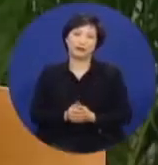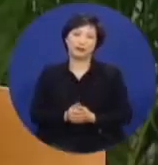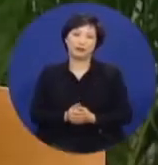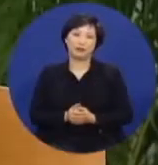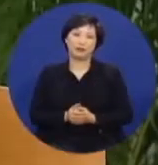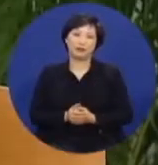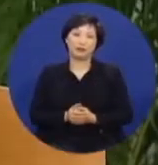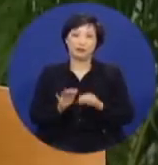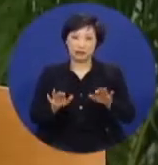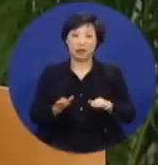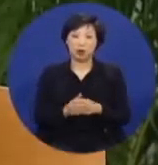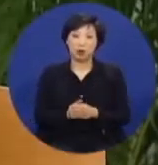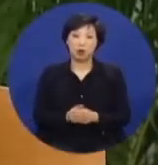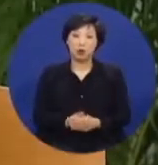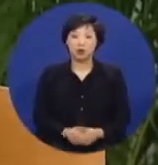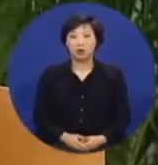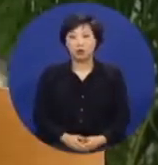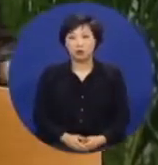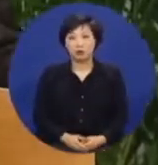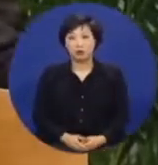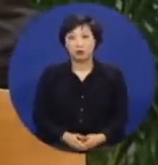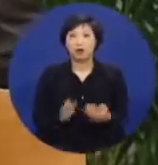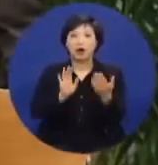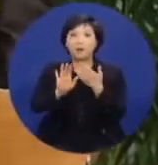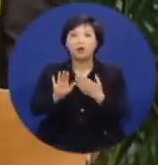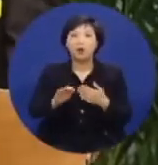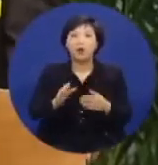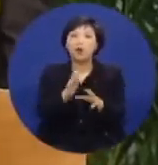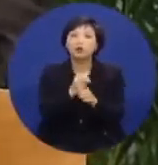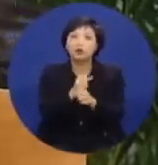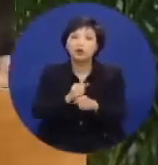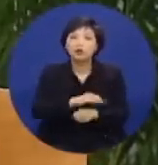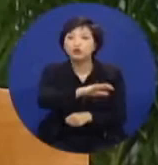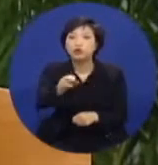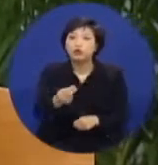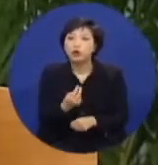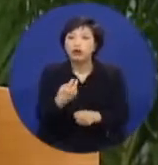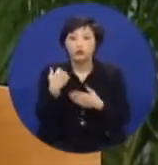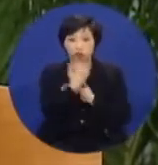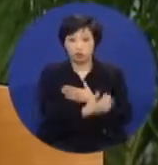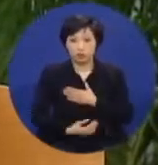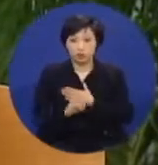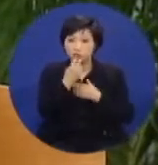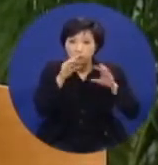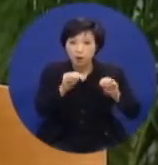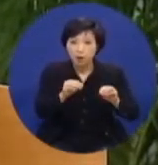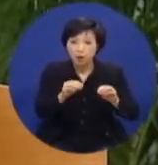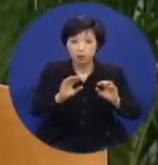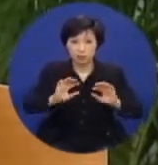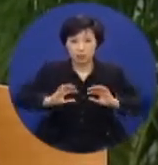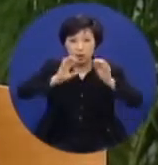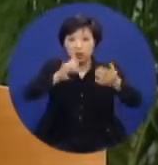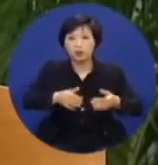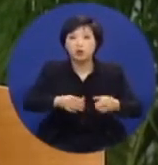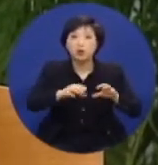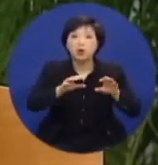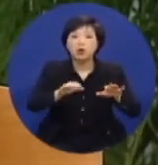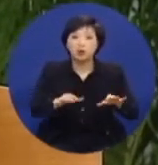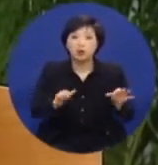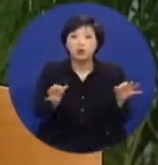어느땐 임야 육체도 끝나고 이 세상도 끝나는 날이